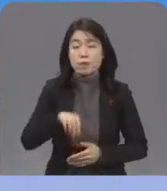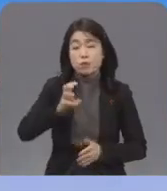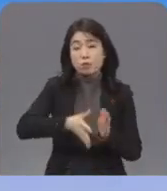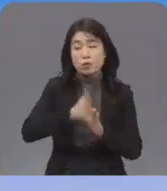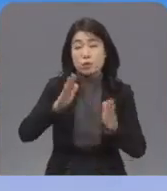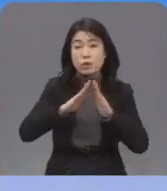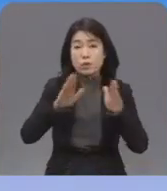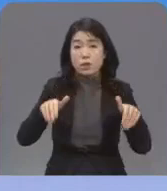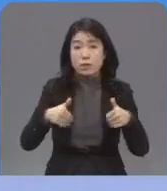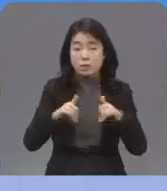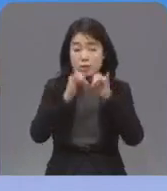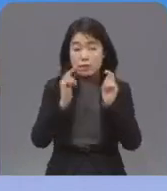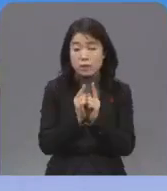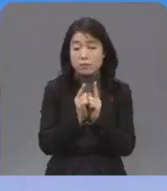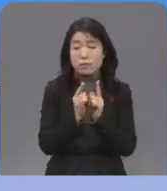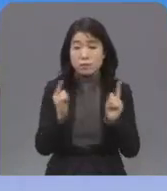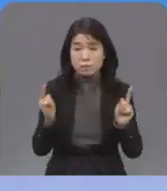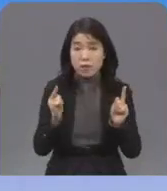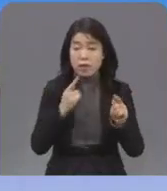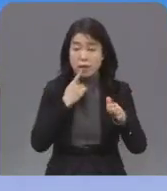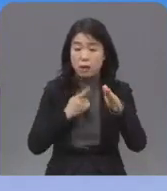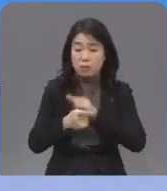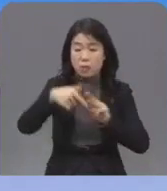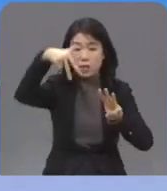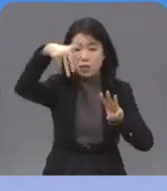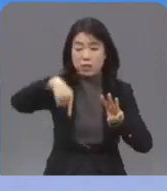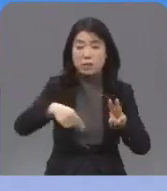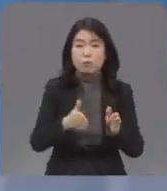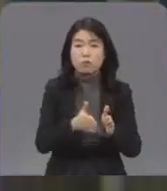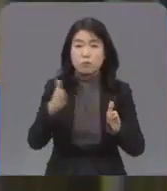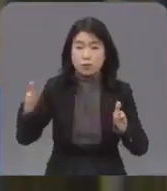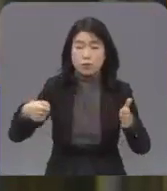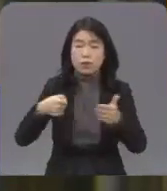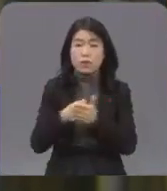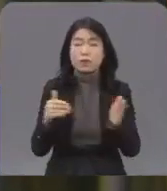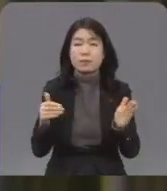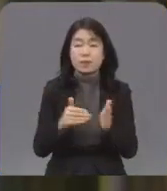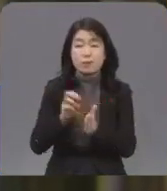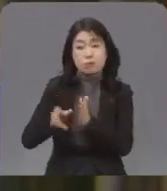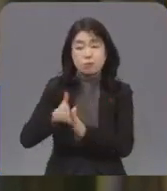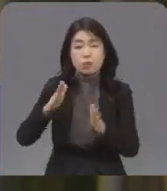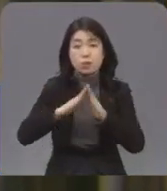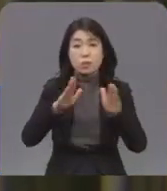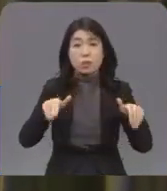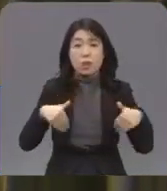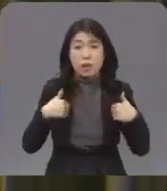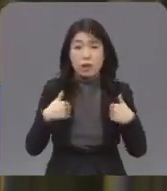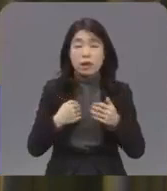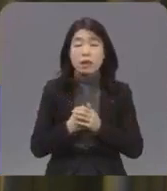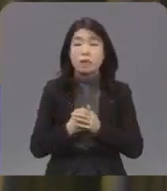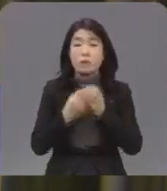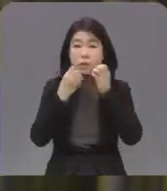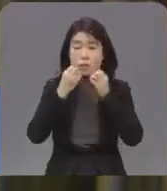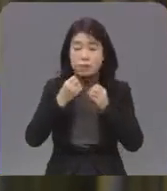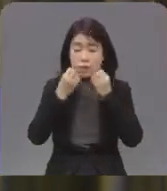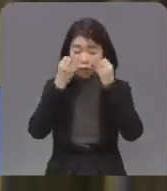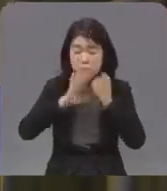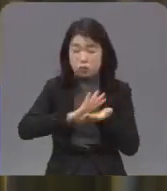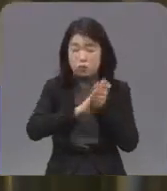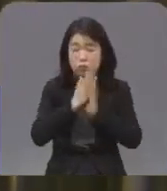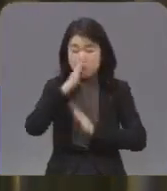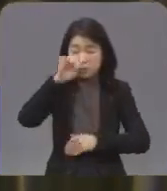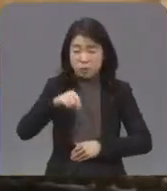광주시와 전라남도가 사회적 거리두기 조치를 3주 연장합니다. 광주시와 전라남도는 신종 변이